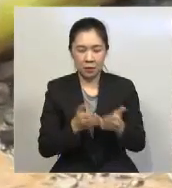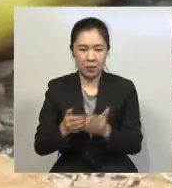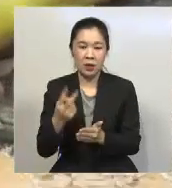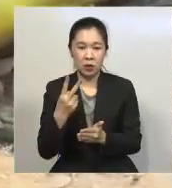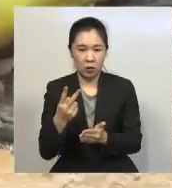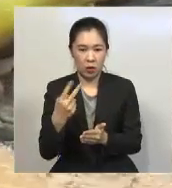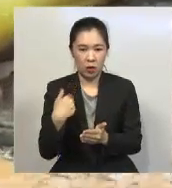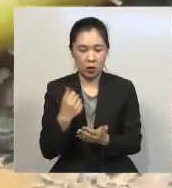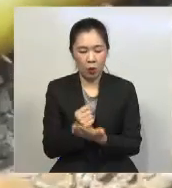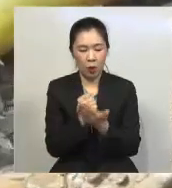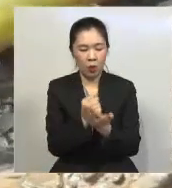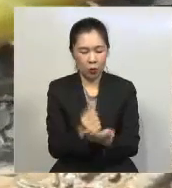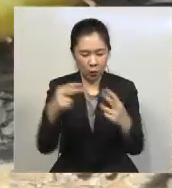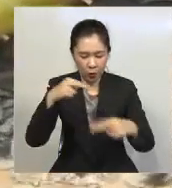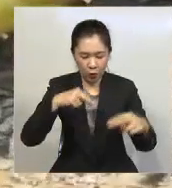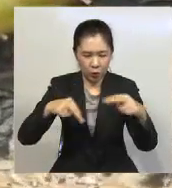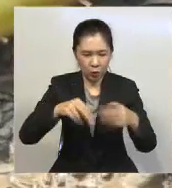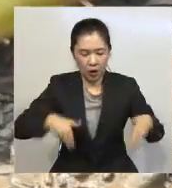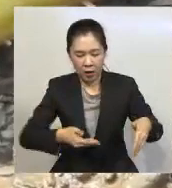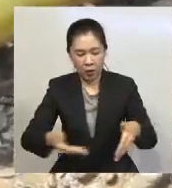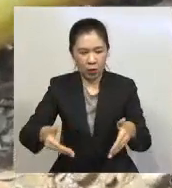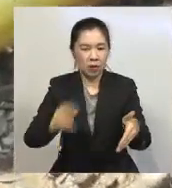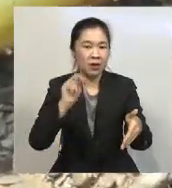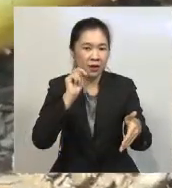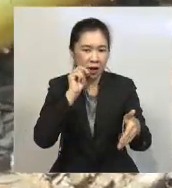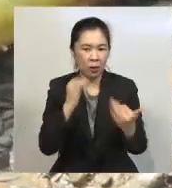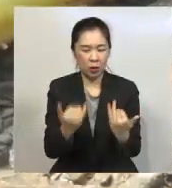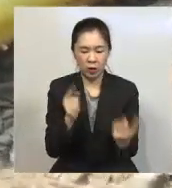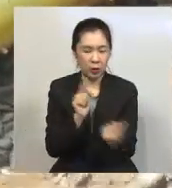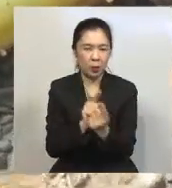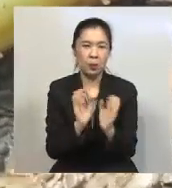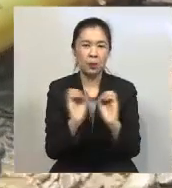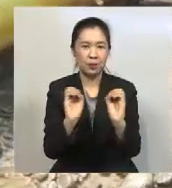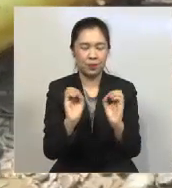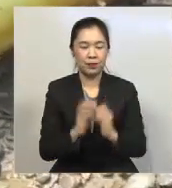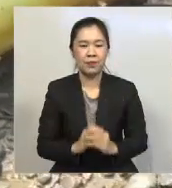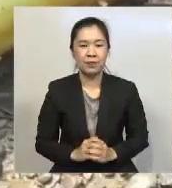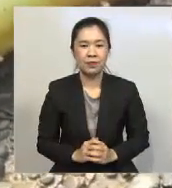ำช่วยการตระเวนตามท้องน้ำในแม่น้ำน่านซึ่งตอนนี้ก็ยังไม่พบ